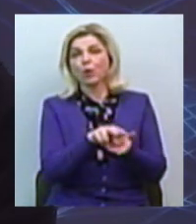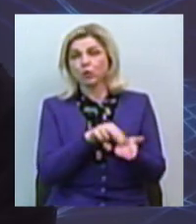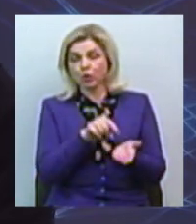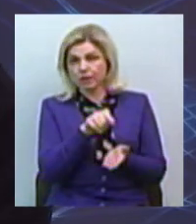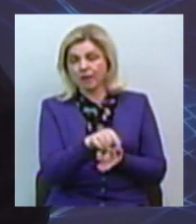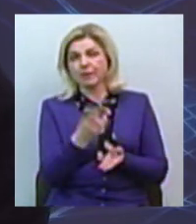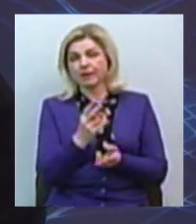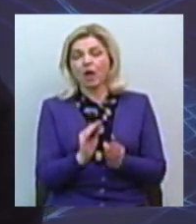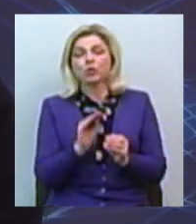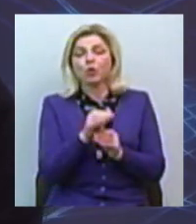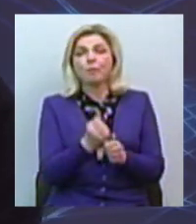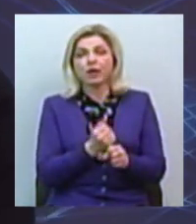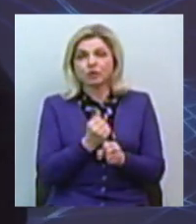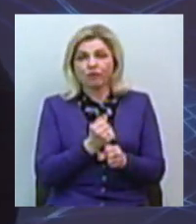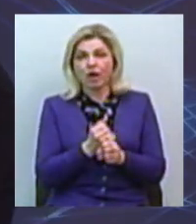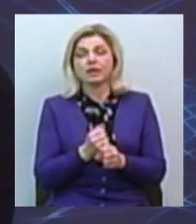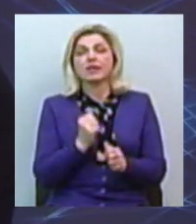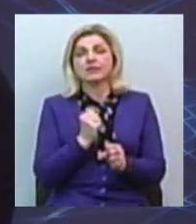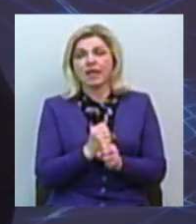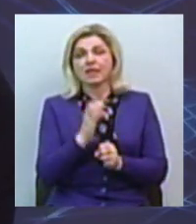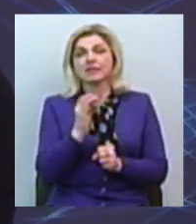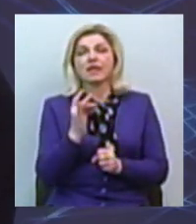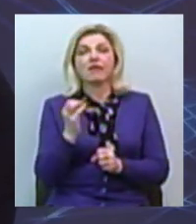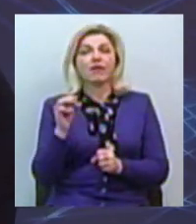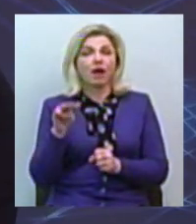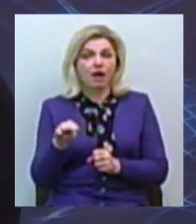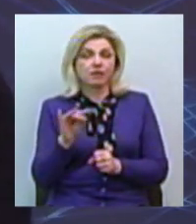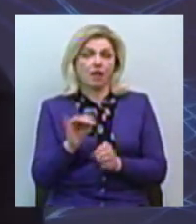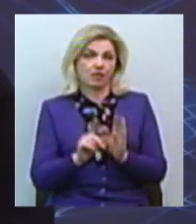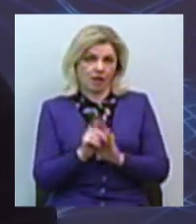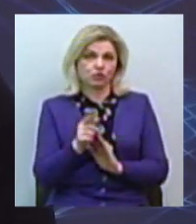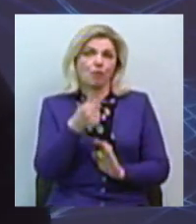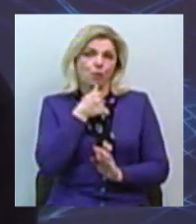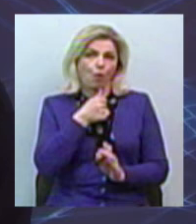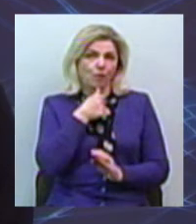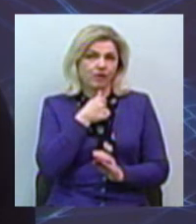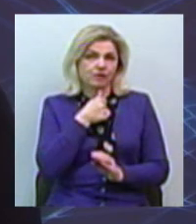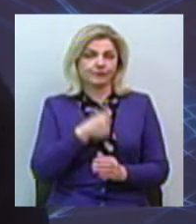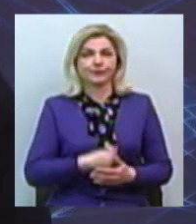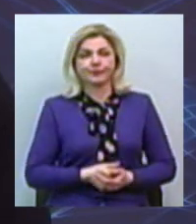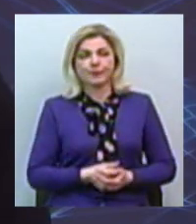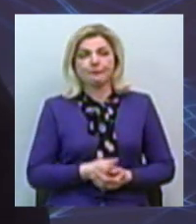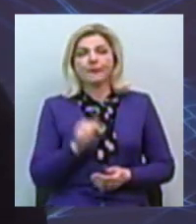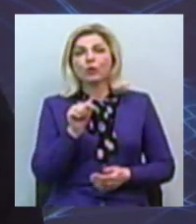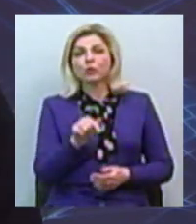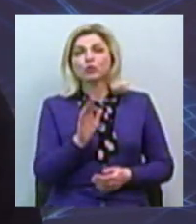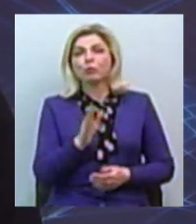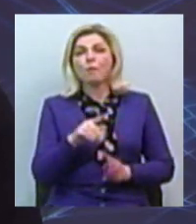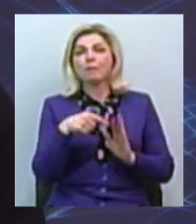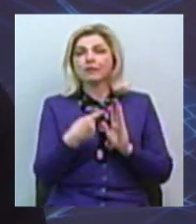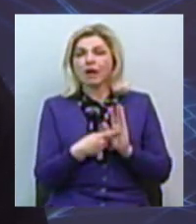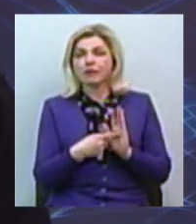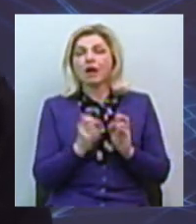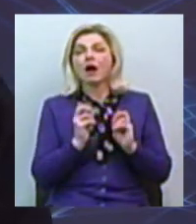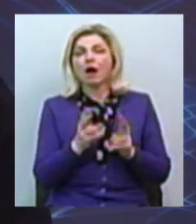треба допрацювати, сертифікувати, і вже можна запускати продаж. Тут буде вже стояти питання про те, як